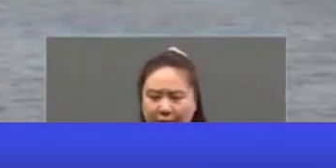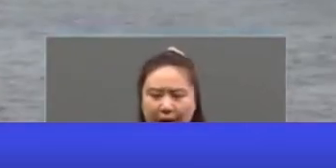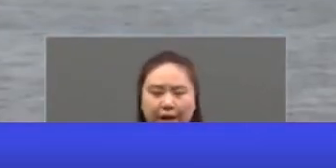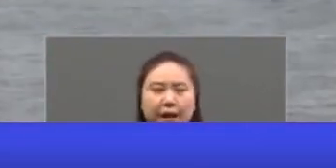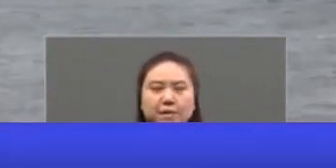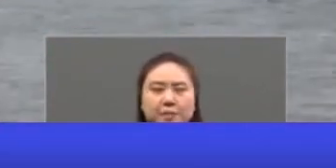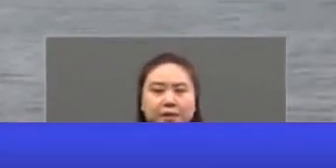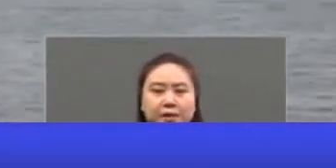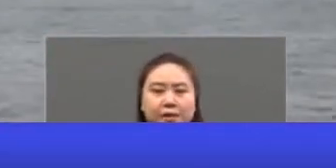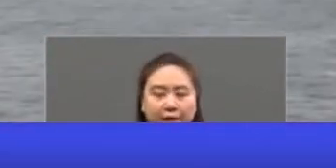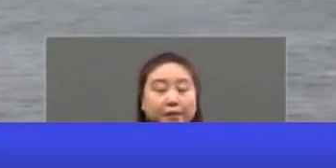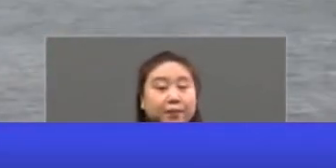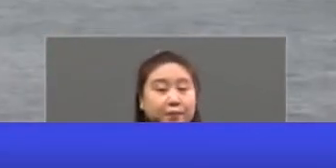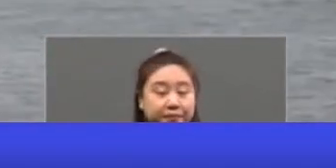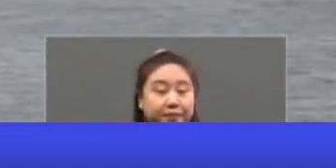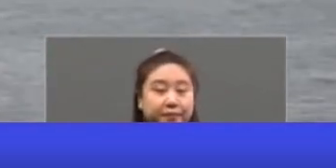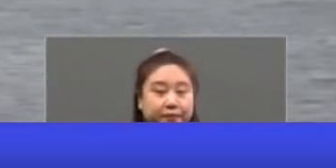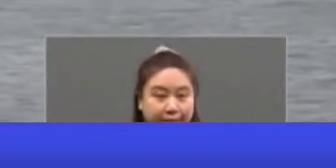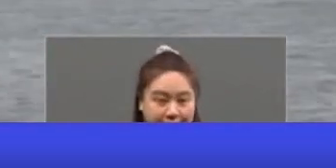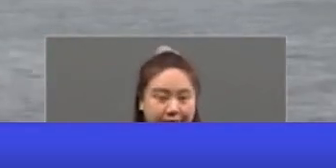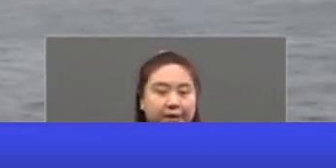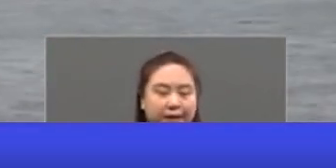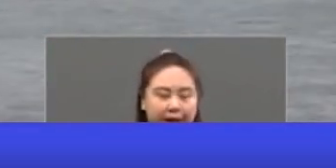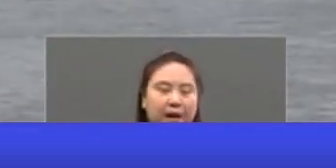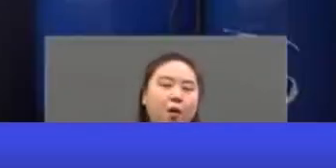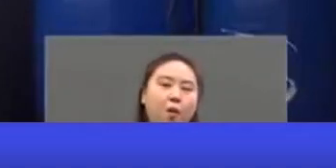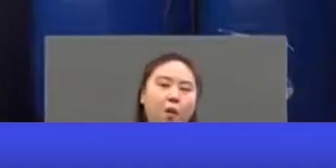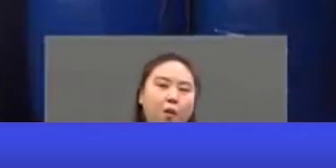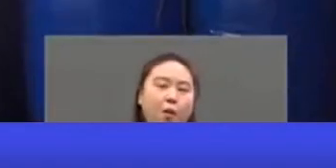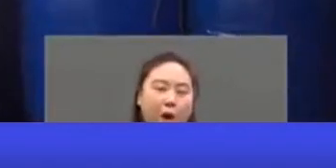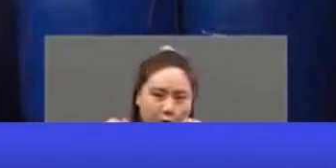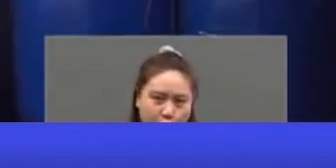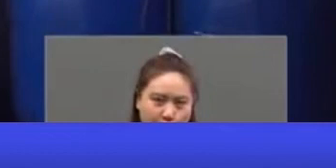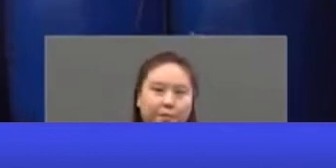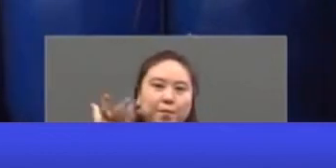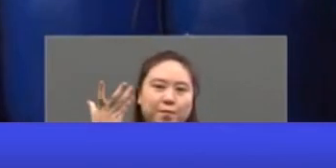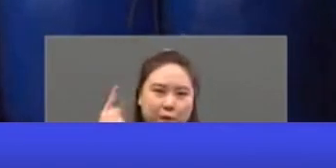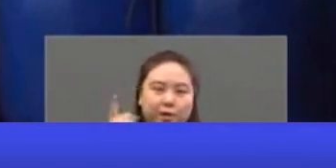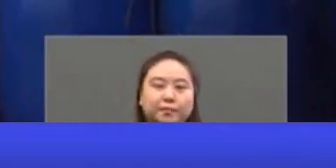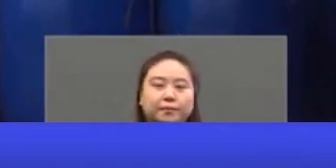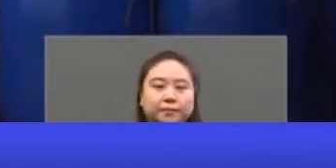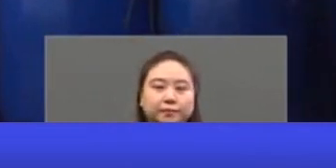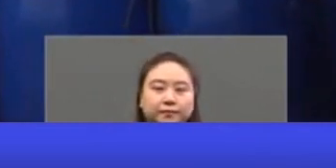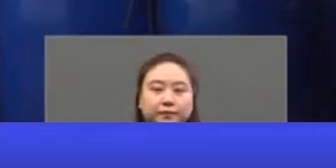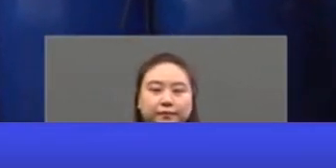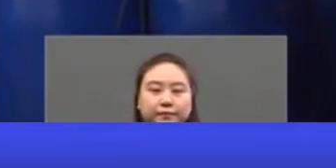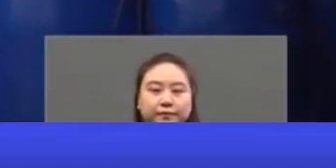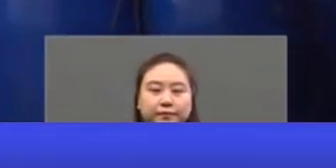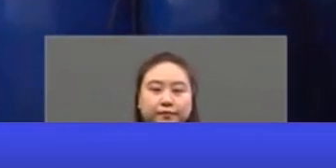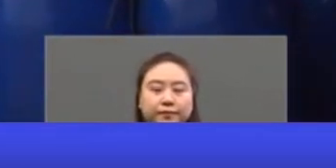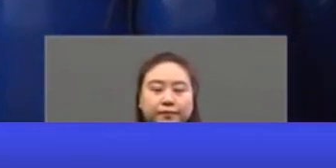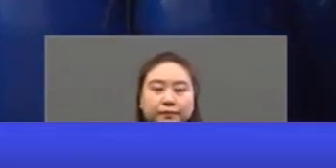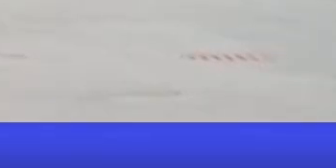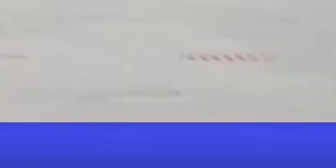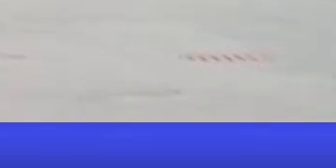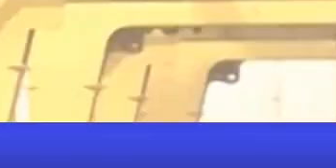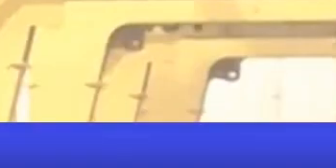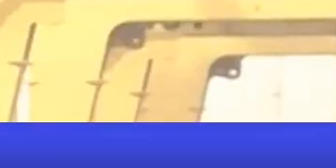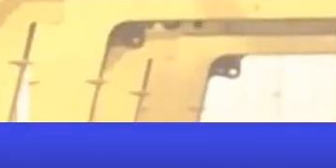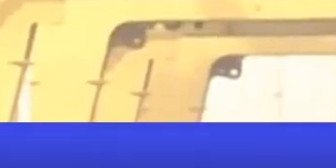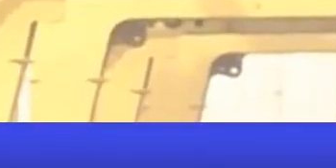าตให้กับเรือประมงดังกล่าวครับทีนี้สำหรับเรือพื้นบ้านปัจจุบันมีเรือพื้นบ้านประมาณสัก50,000ล